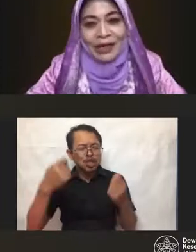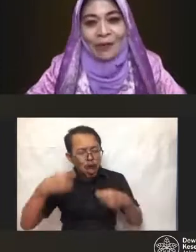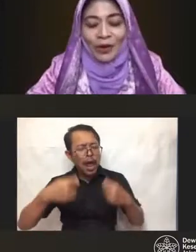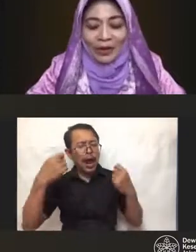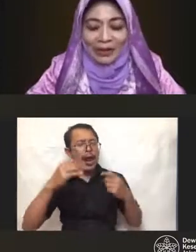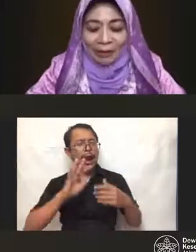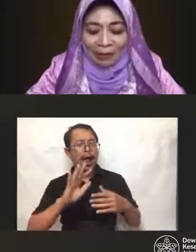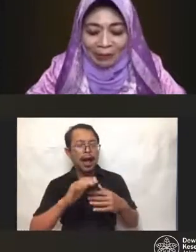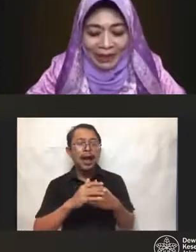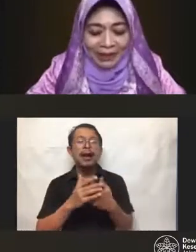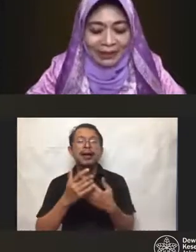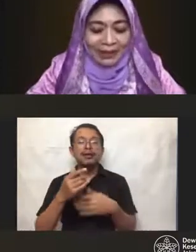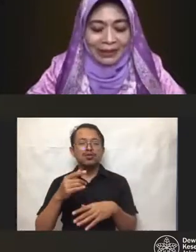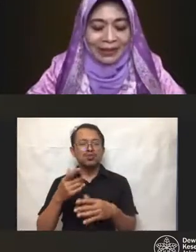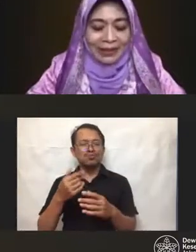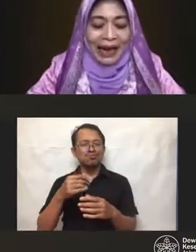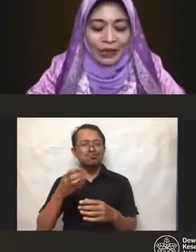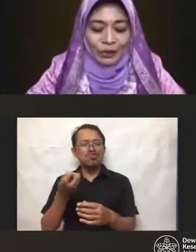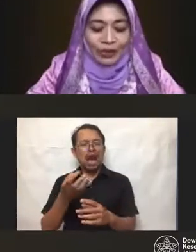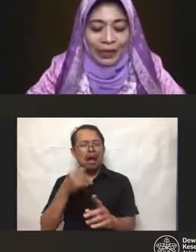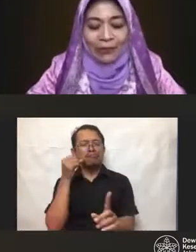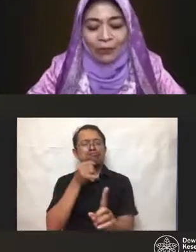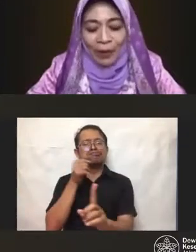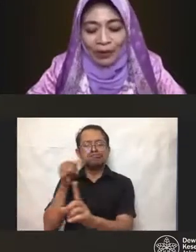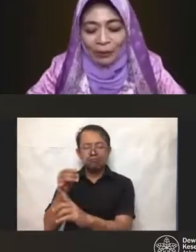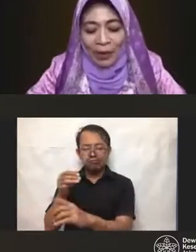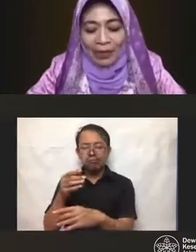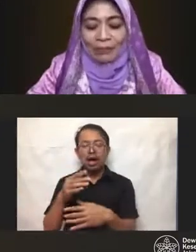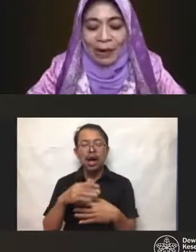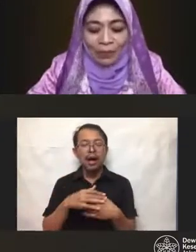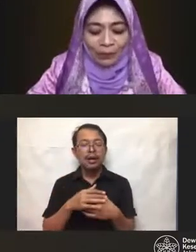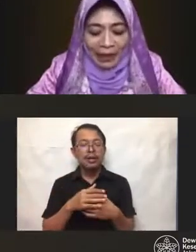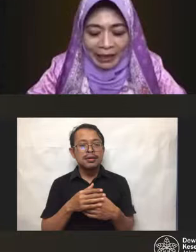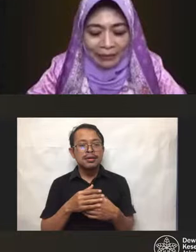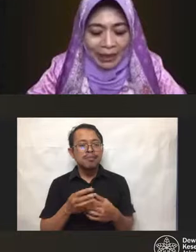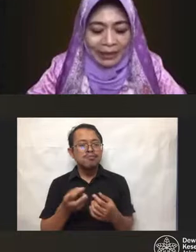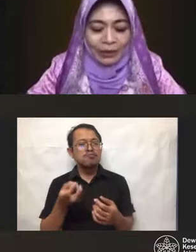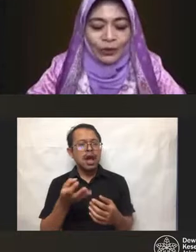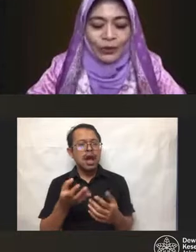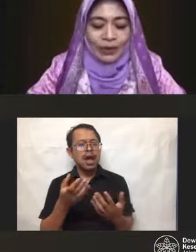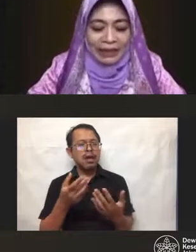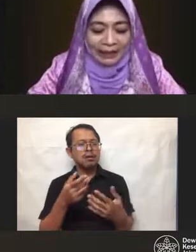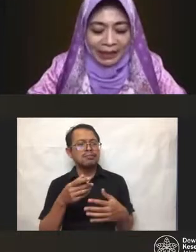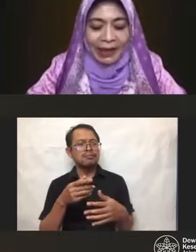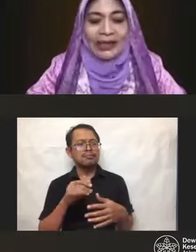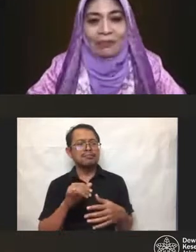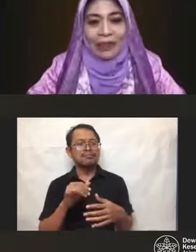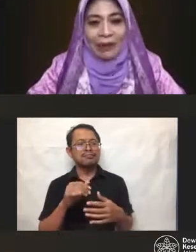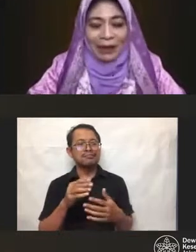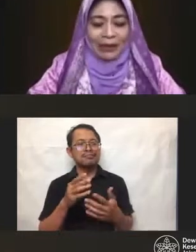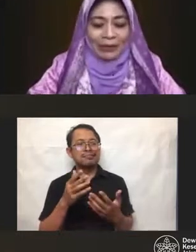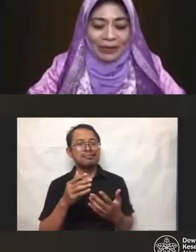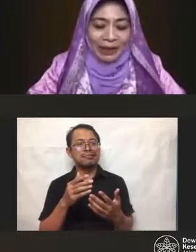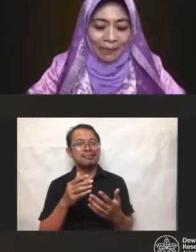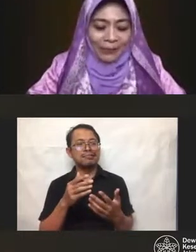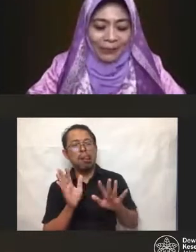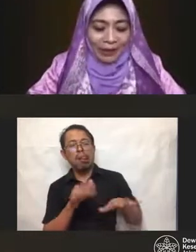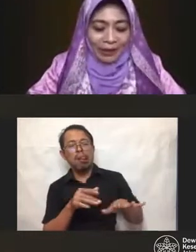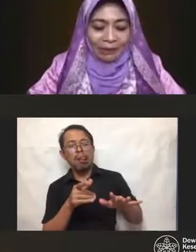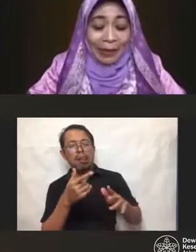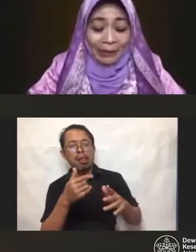menghakimi kelompok yang berbeda, serta acuh terhadap upaya-upaya membangun peradaban untuk kesejahteraan dan perdamaian